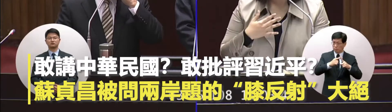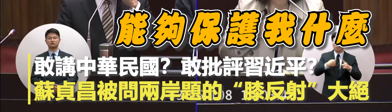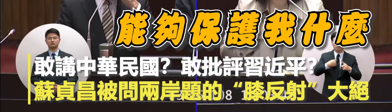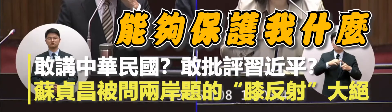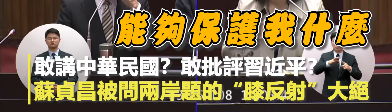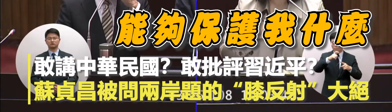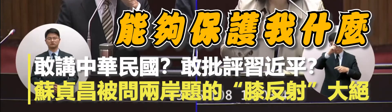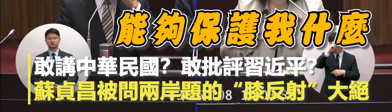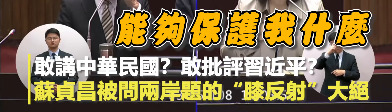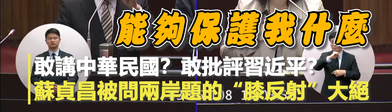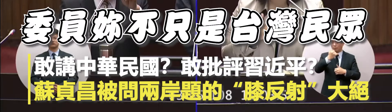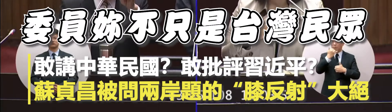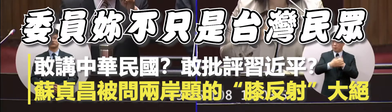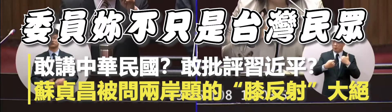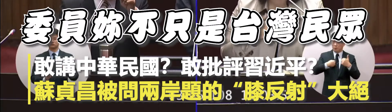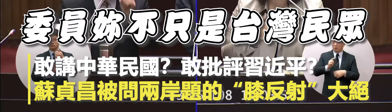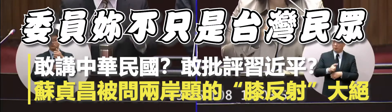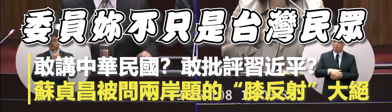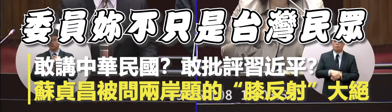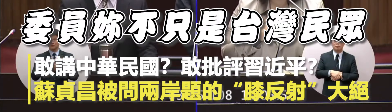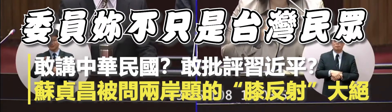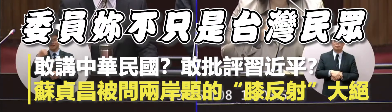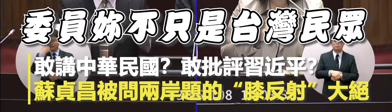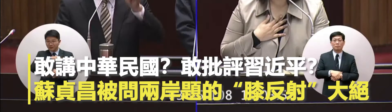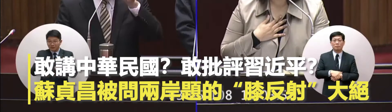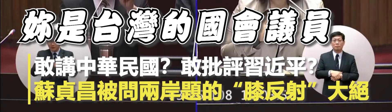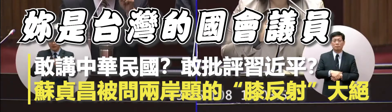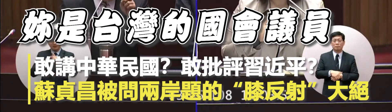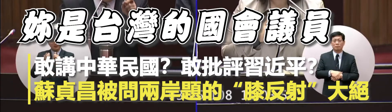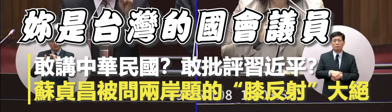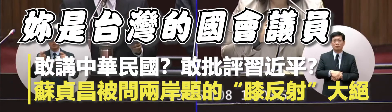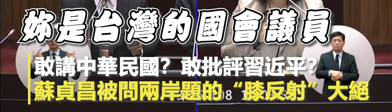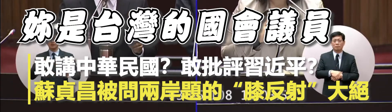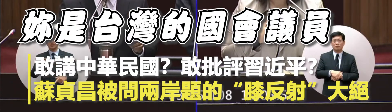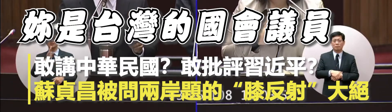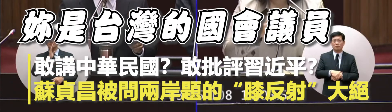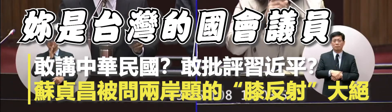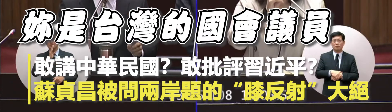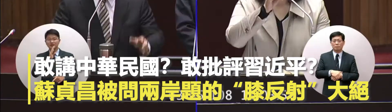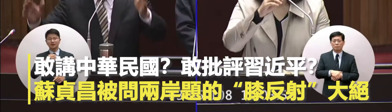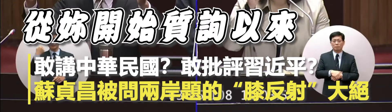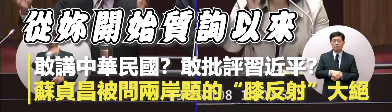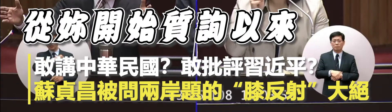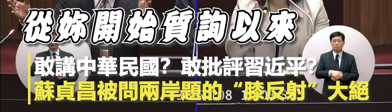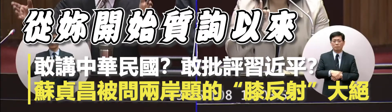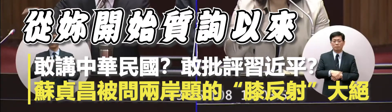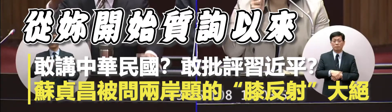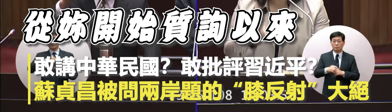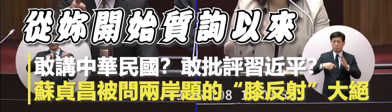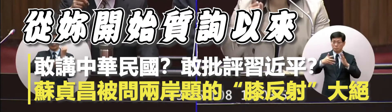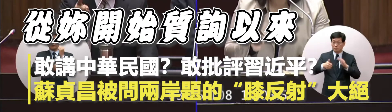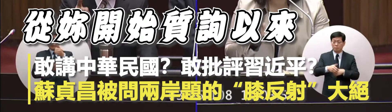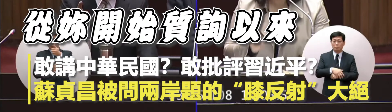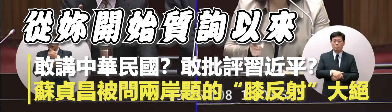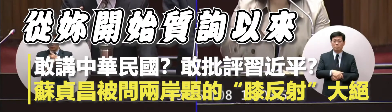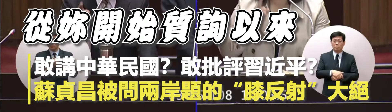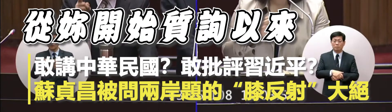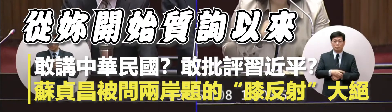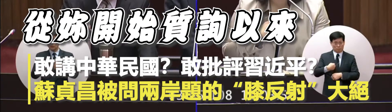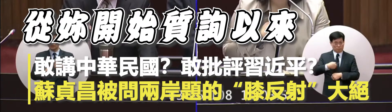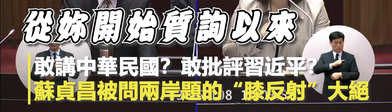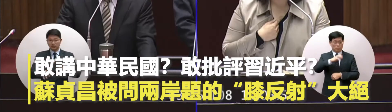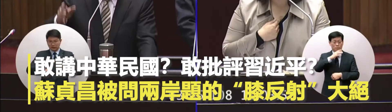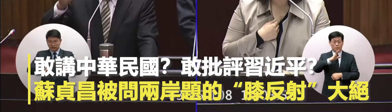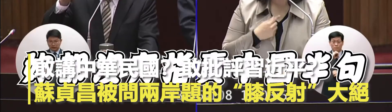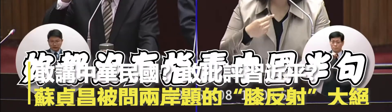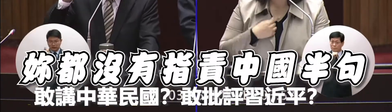湾能够保护我什么？ 委员，你不只是台湾民众，你是台湾的国会议员。 院长，我现在身为台湾